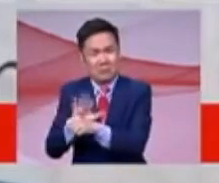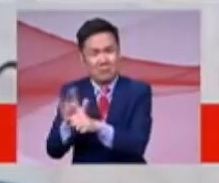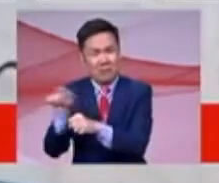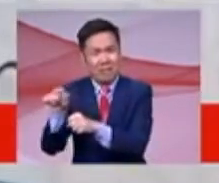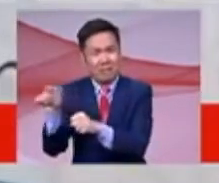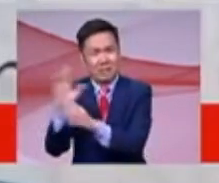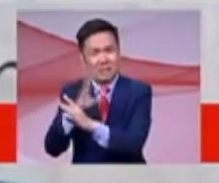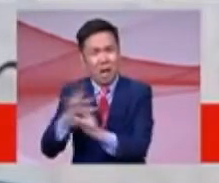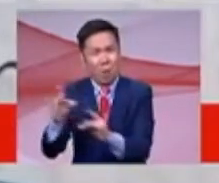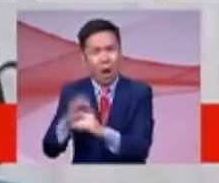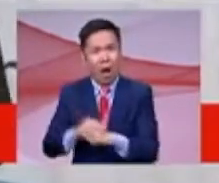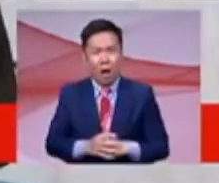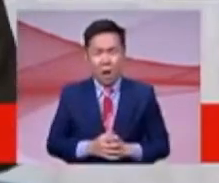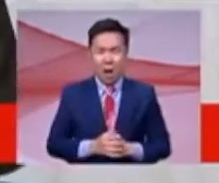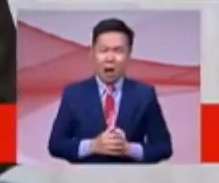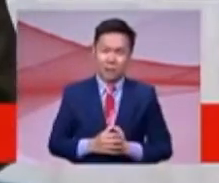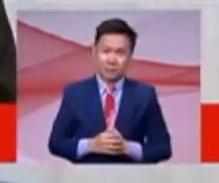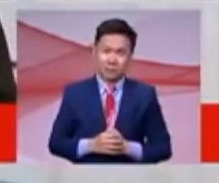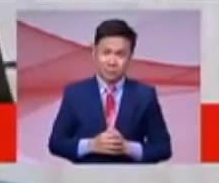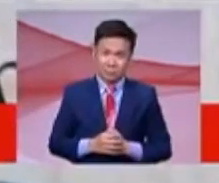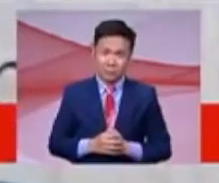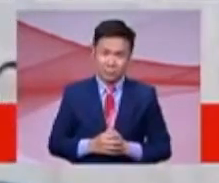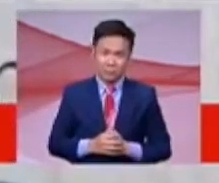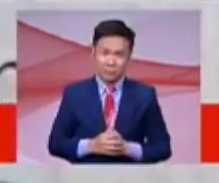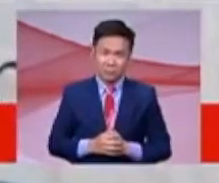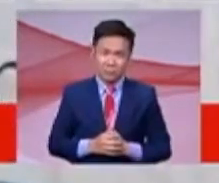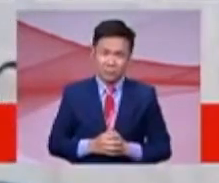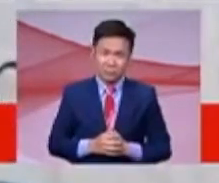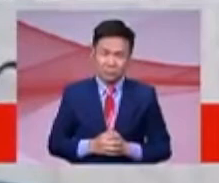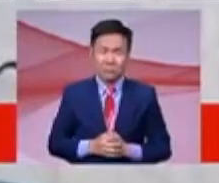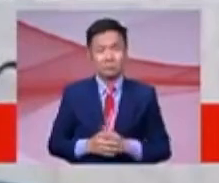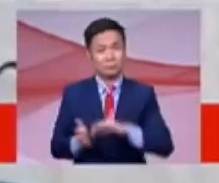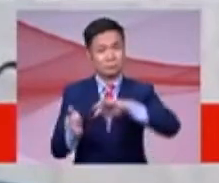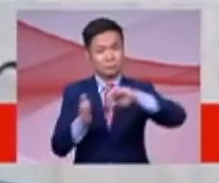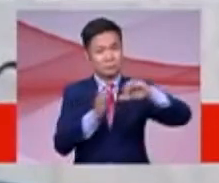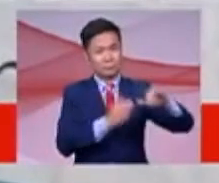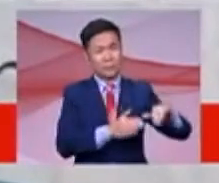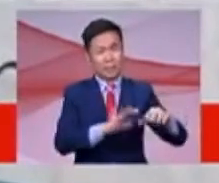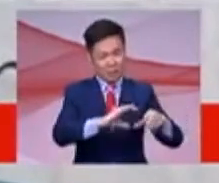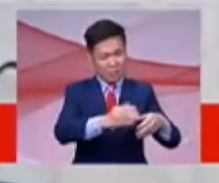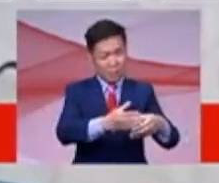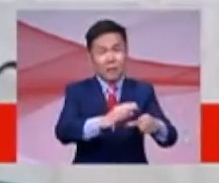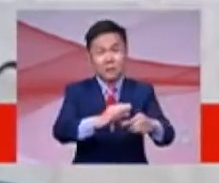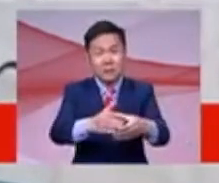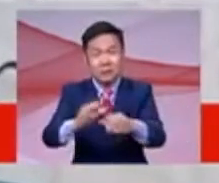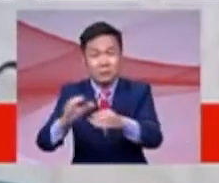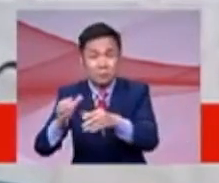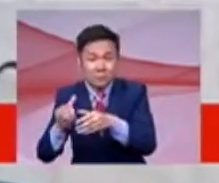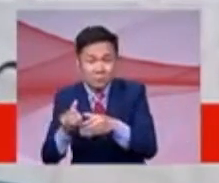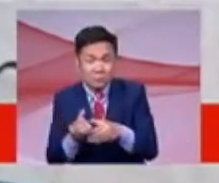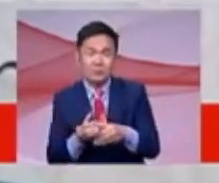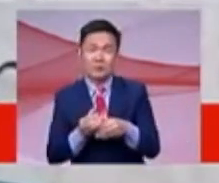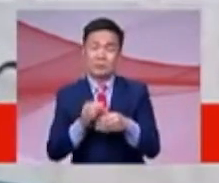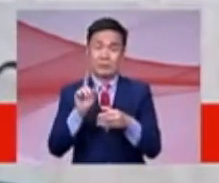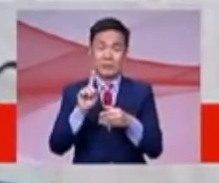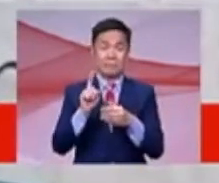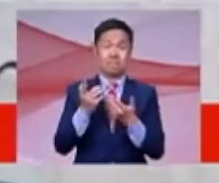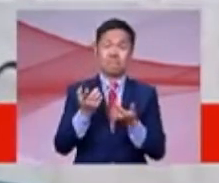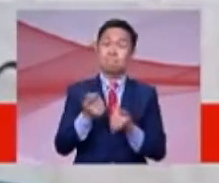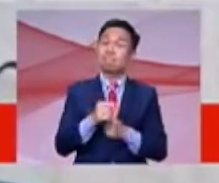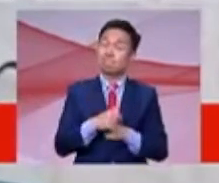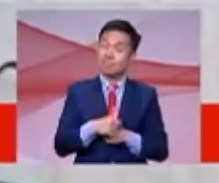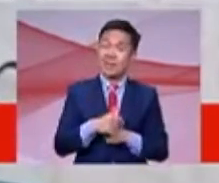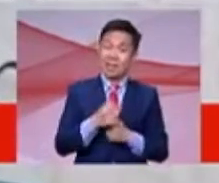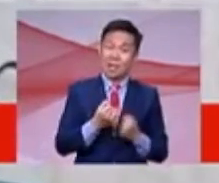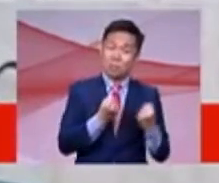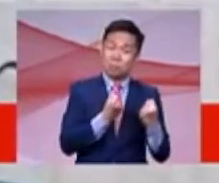COVID-19. Next. So, sebenarnya kita lihat yang ini ialah kluster-kluster yang ada pergerakan di antara negeri